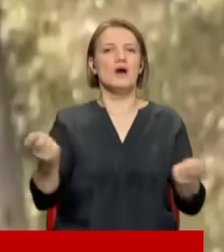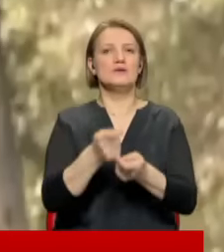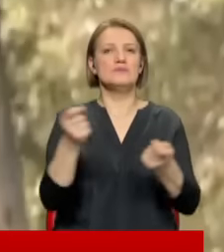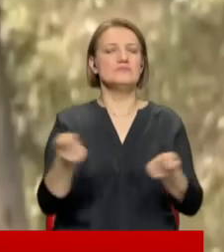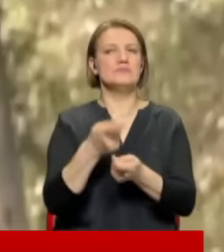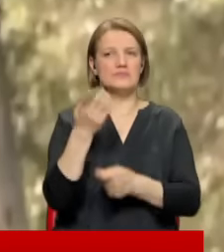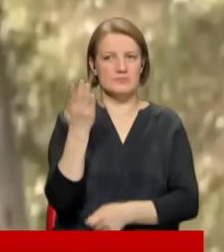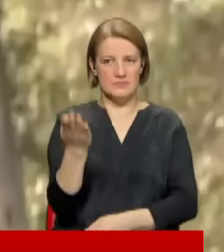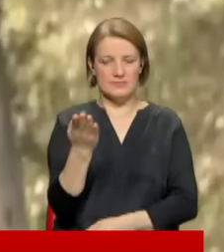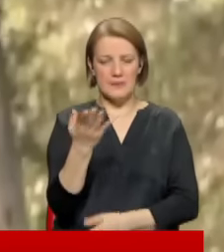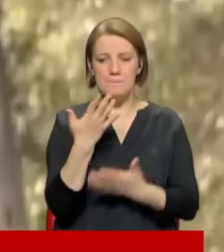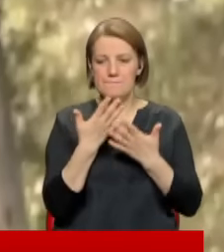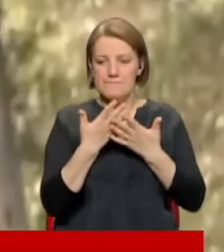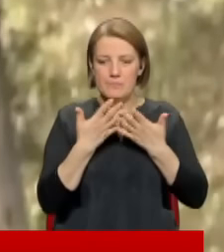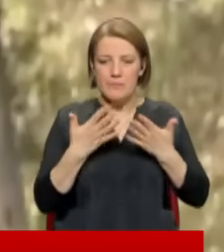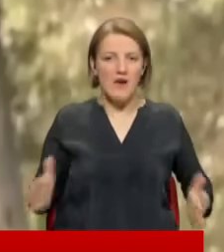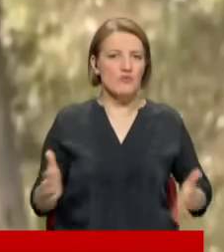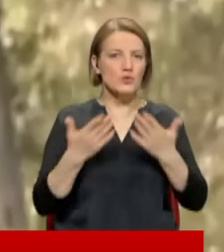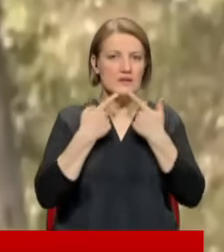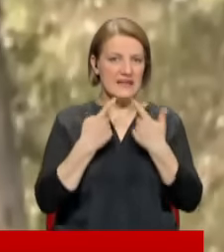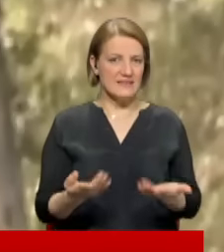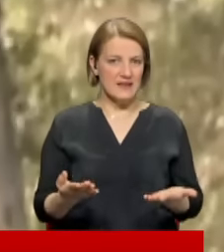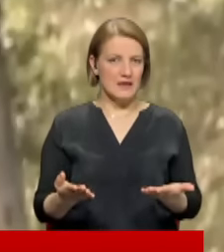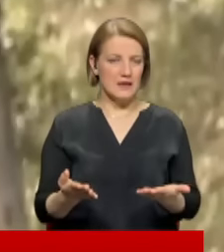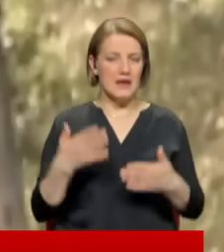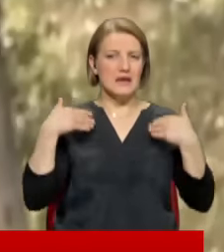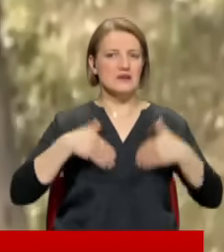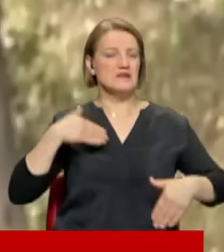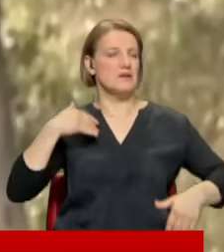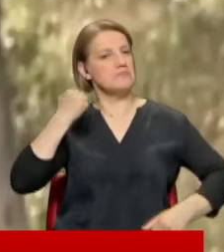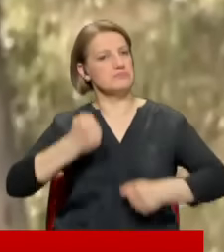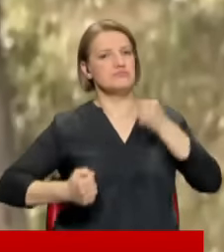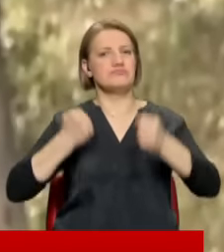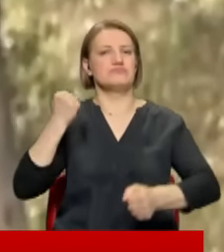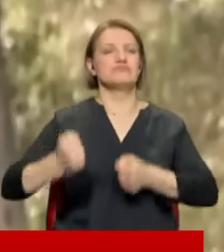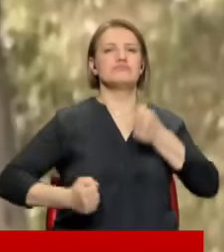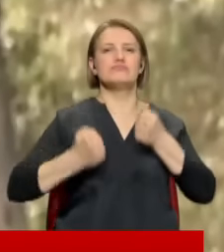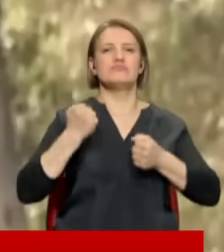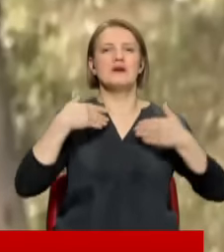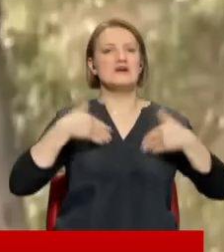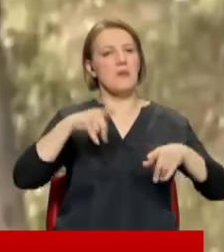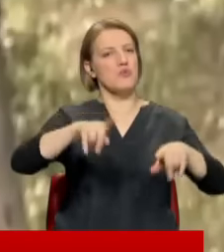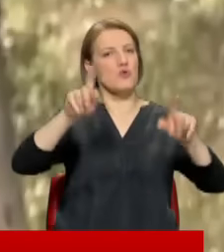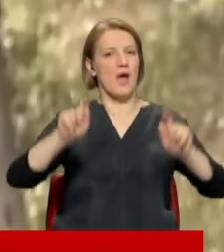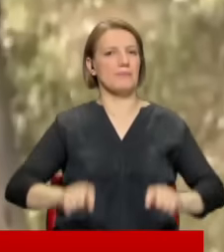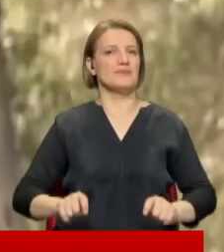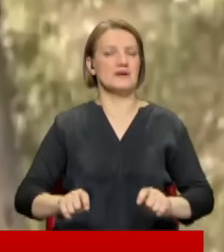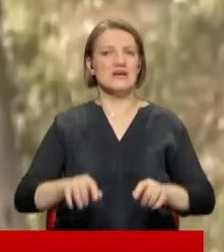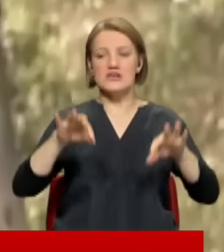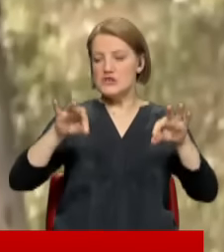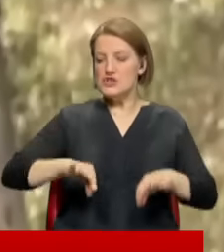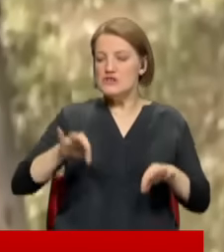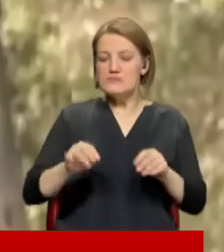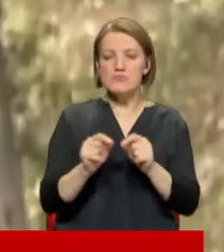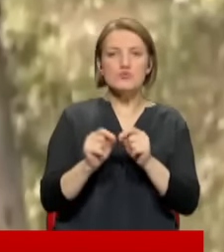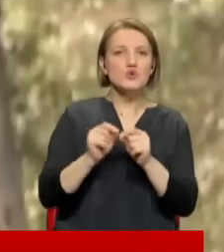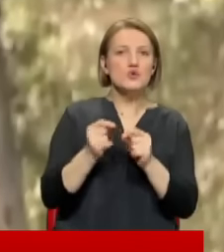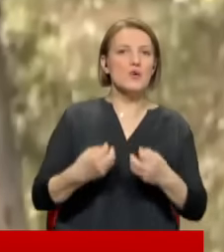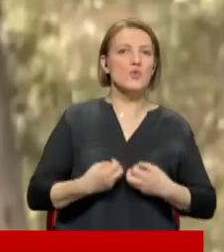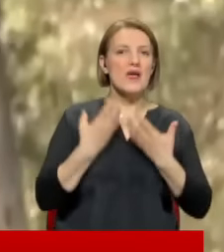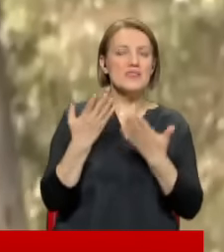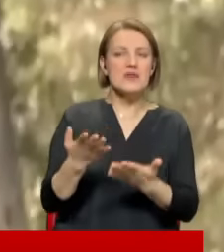üreticisi perişanız dedi. Rize'ye koştuk. Rize'de bu mitingi yaptık. Şimdi buğday